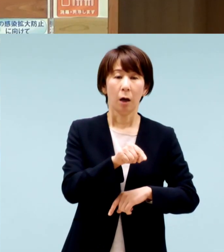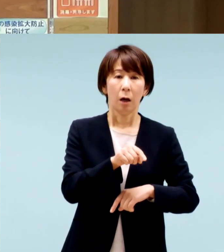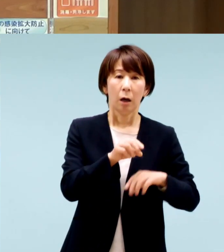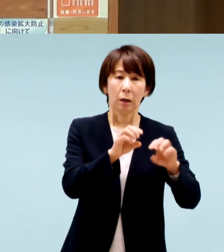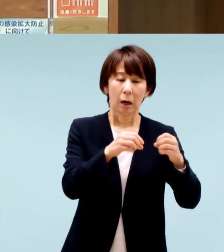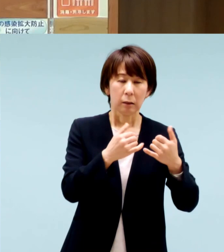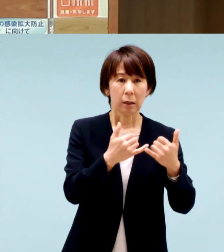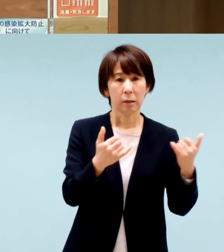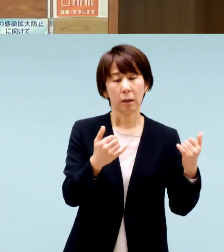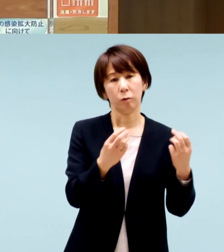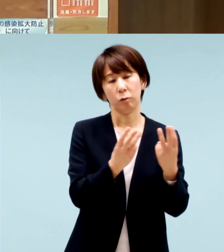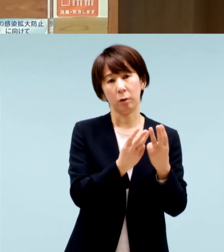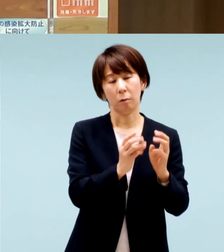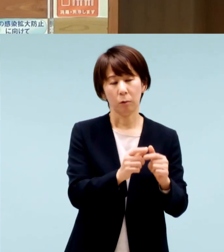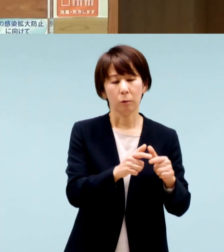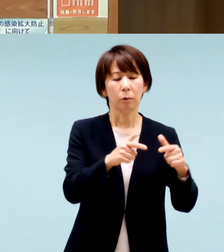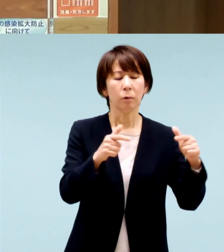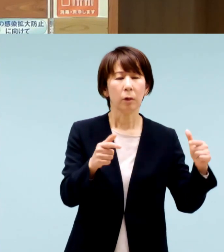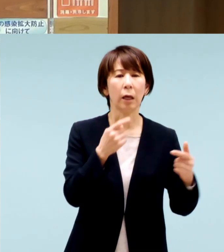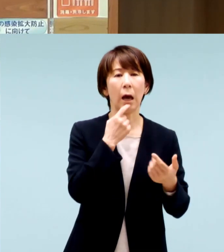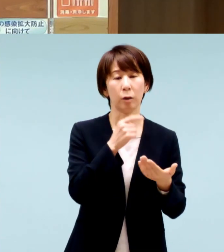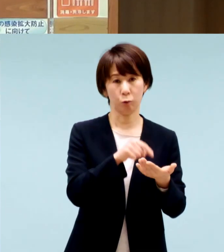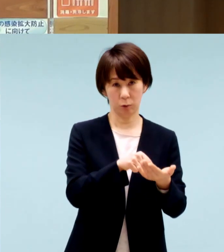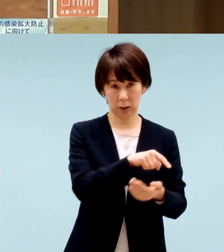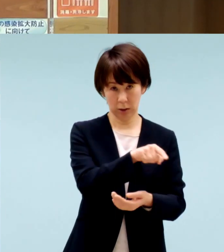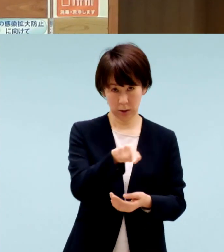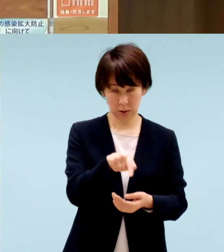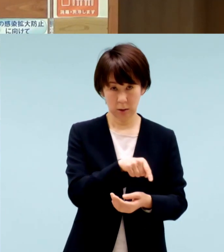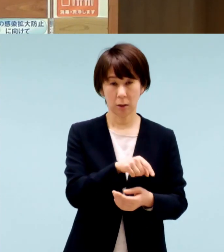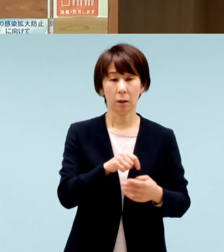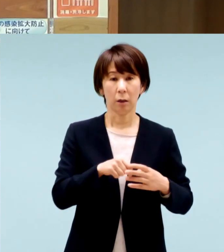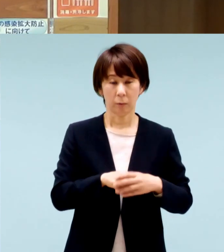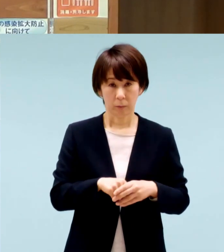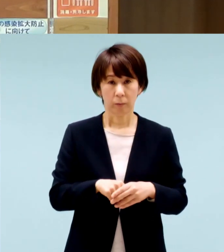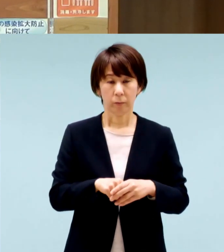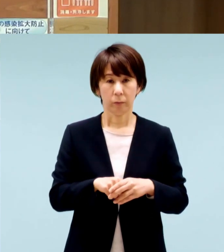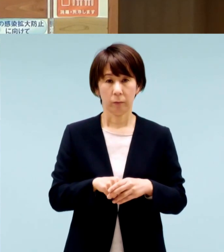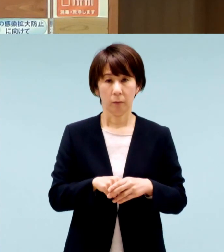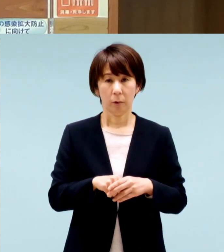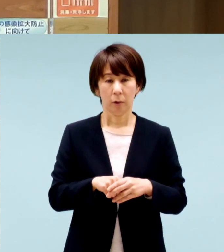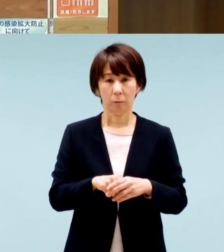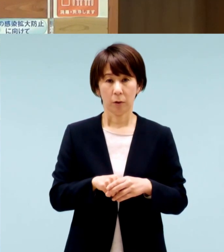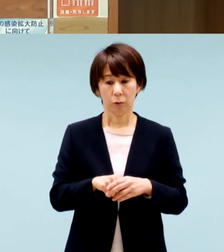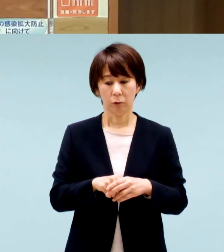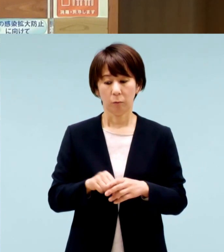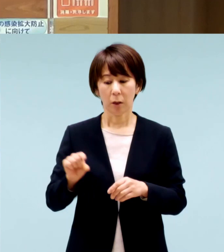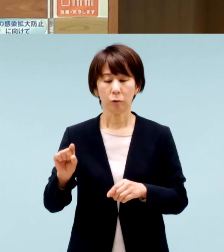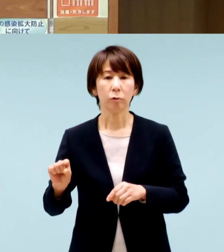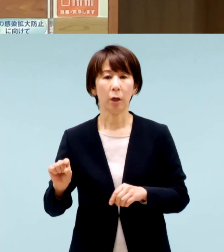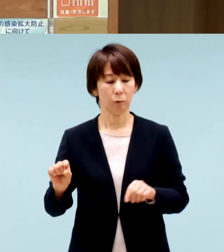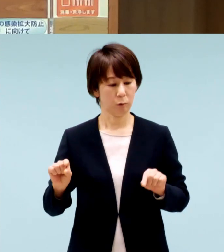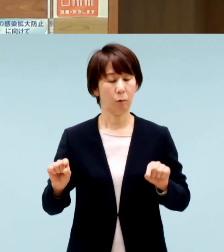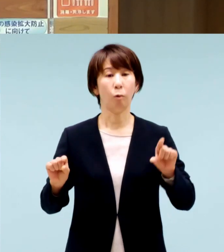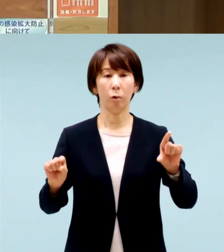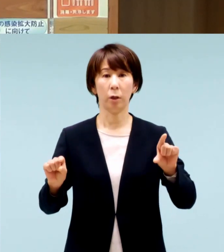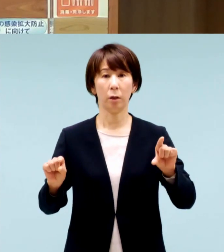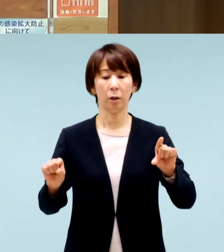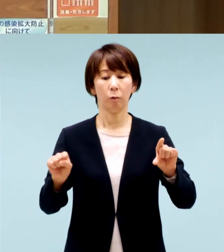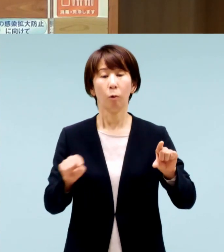もともと多くなりやすいところ、だからそこら辺も同じそういったツールで共通のやつで